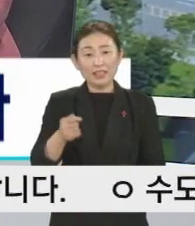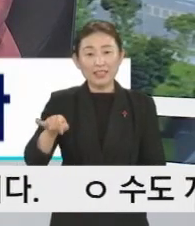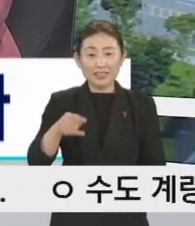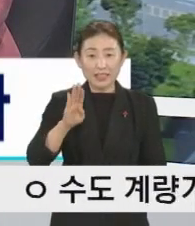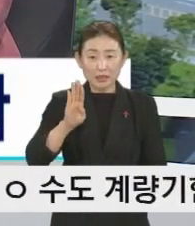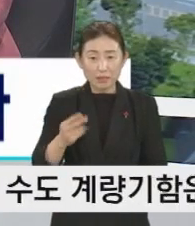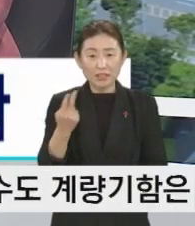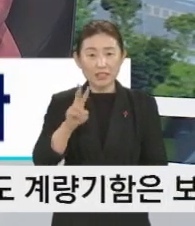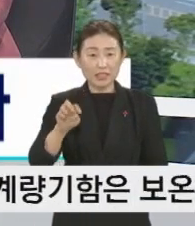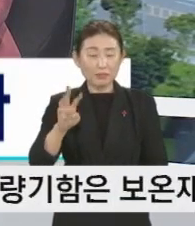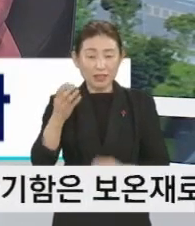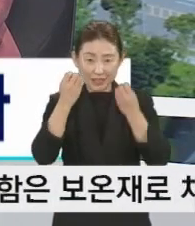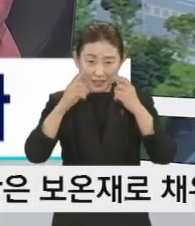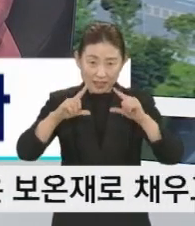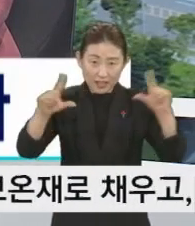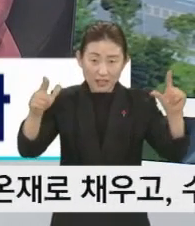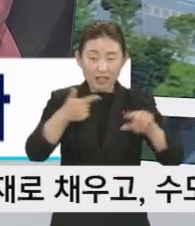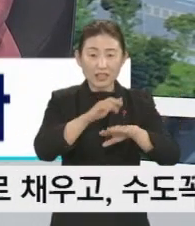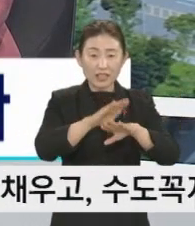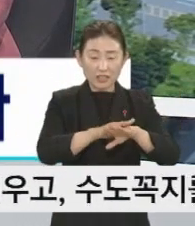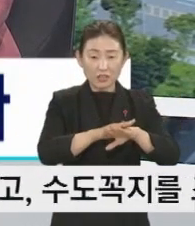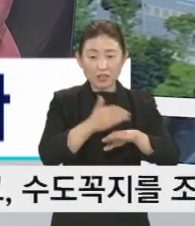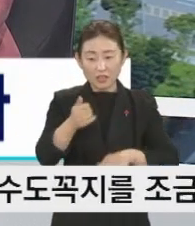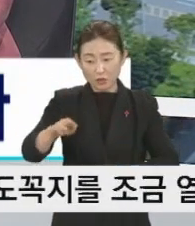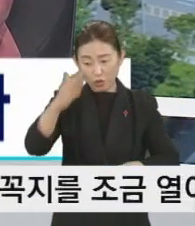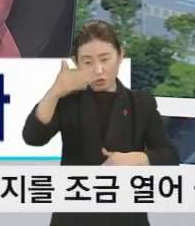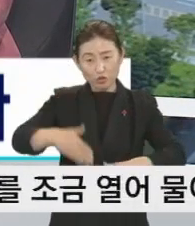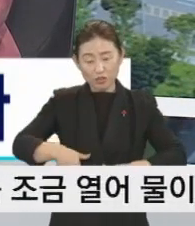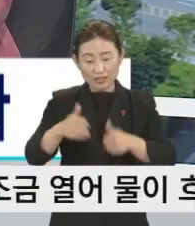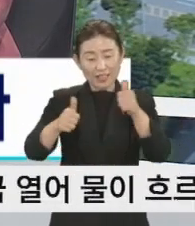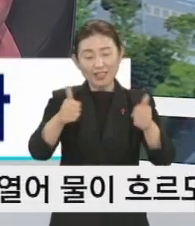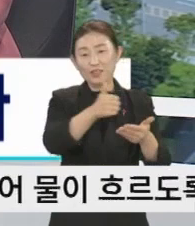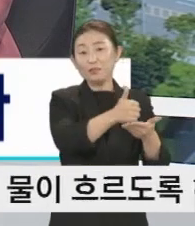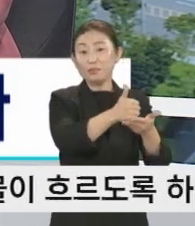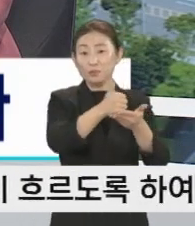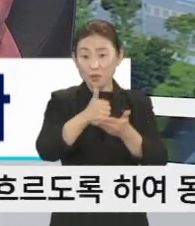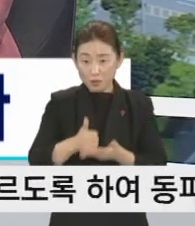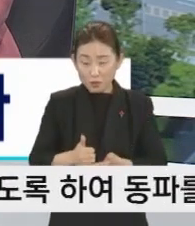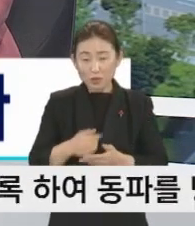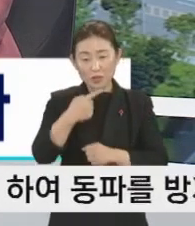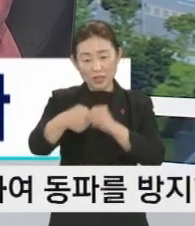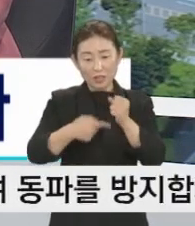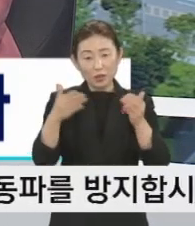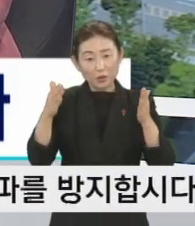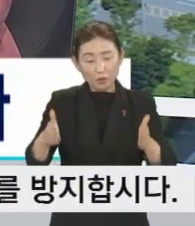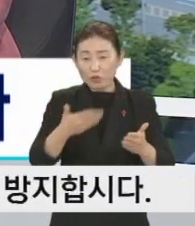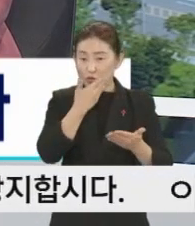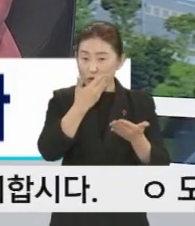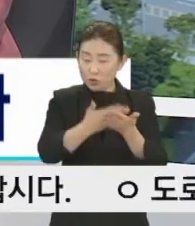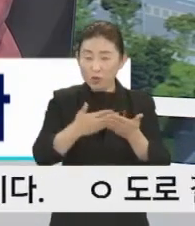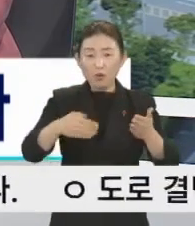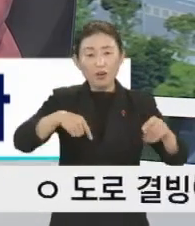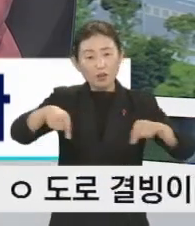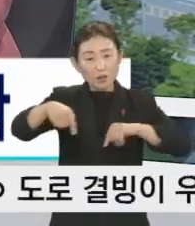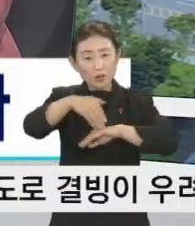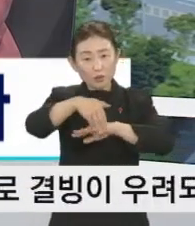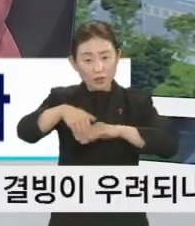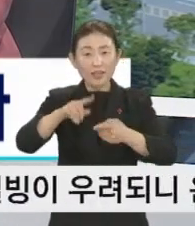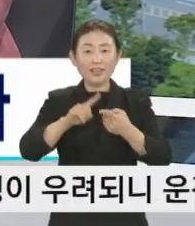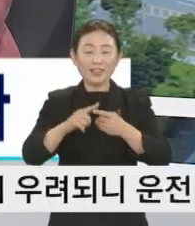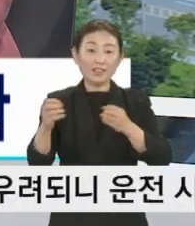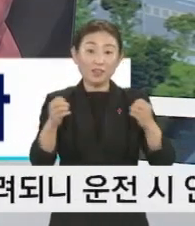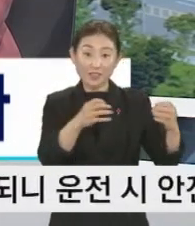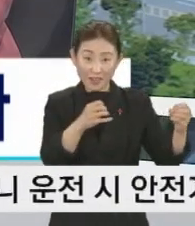TJB는 2023년 새해를 맞아 대전과 세종, 충남의 광역단체장들을 모시고 올 한해 중요한 정책과 현안을 살펴보는